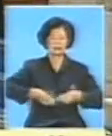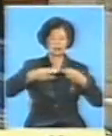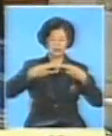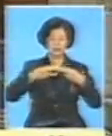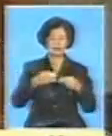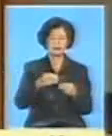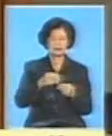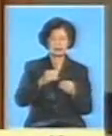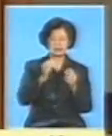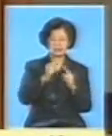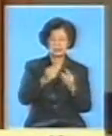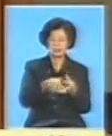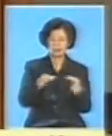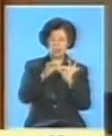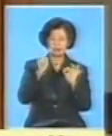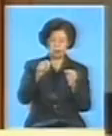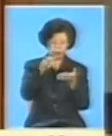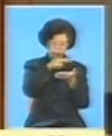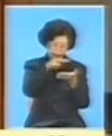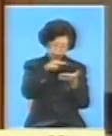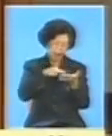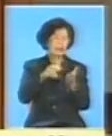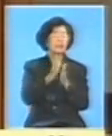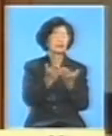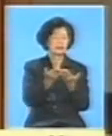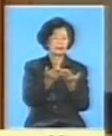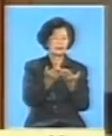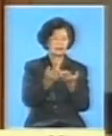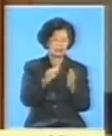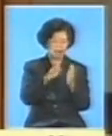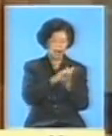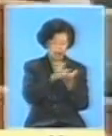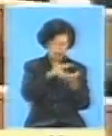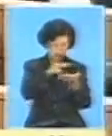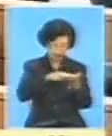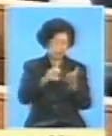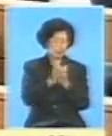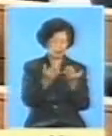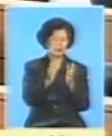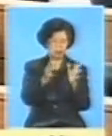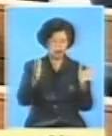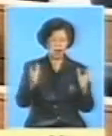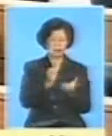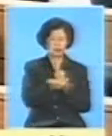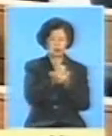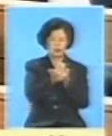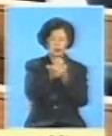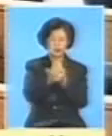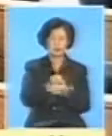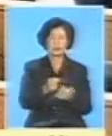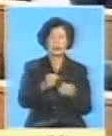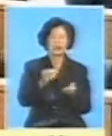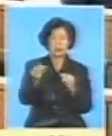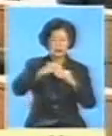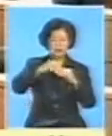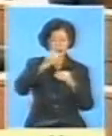นะไม่ได้เรียนสูงขึ้นไม่มีโอกาสก็อ่านหนังสือมากๆหนังสือเนี่ยเป็นสิ่งที่ช่วยเราได้มากในการเพิ่มความรู้